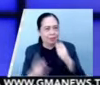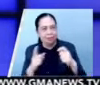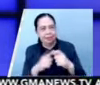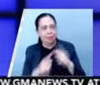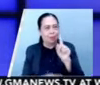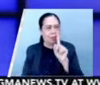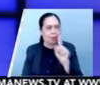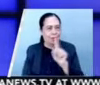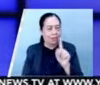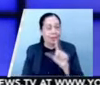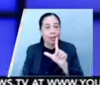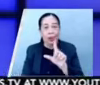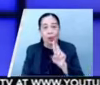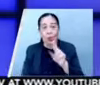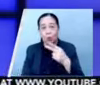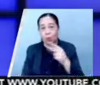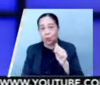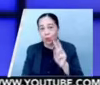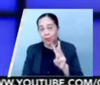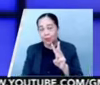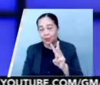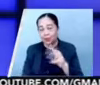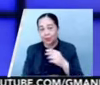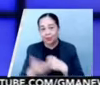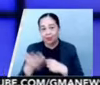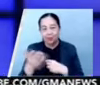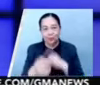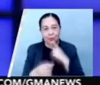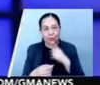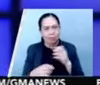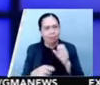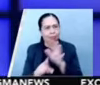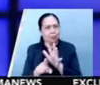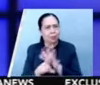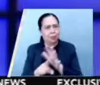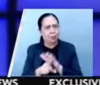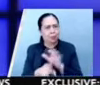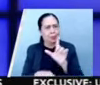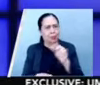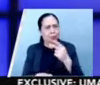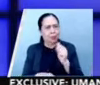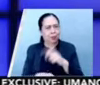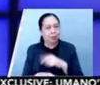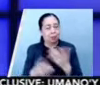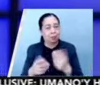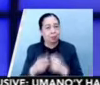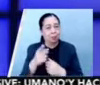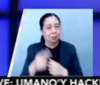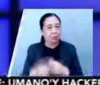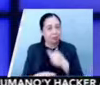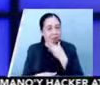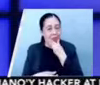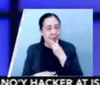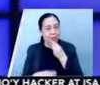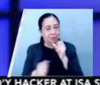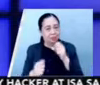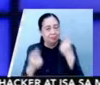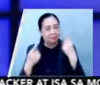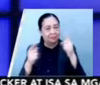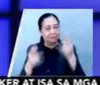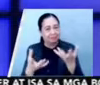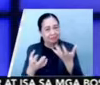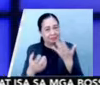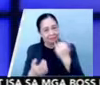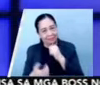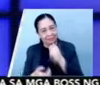ang lugaw at mami. Tubong lugaw nga raw ito sa mga negosyante at baka ikaw, kita mo rin ang tagumpay. Tinutukan